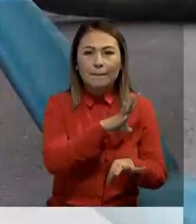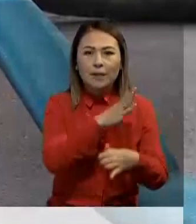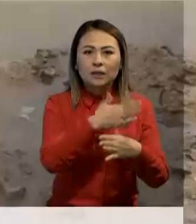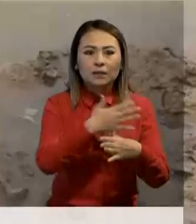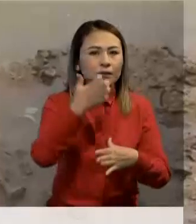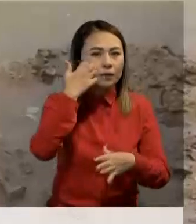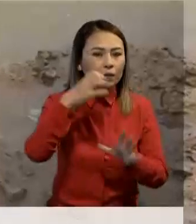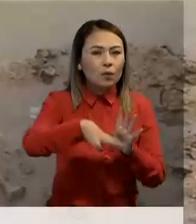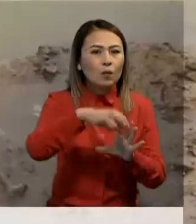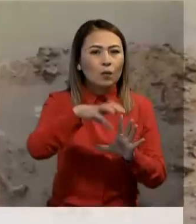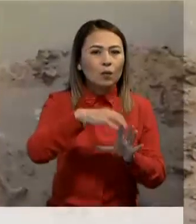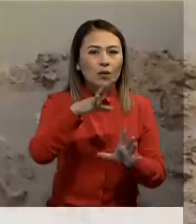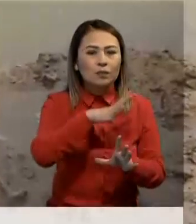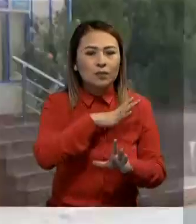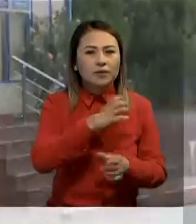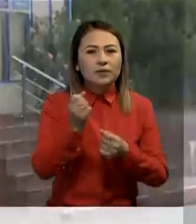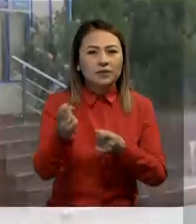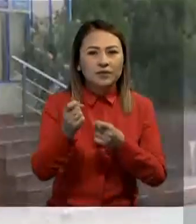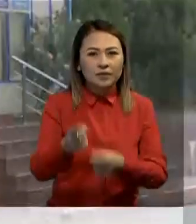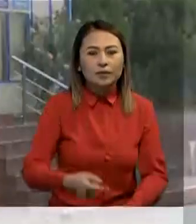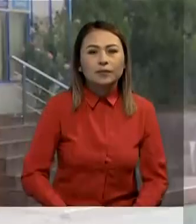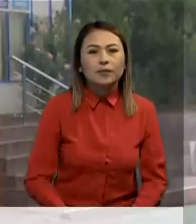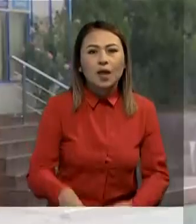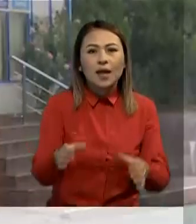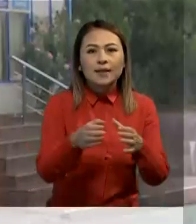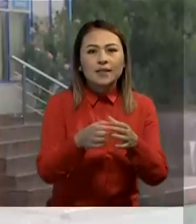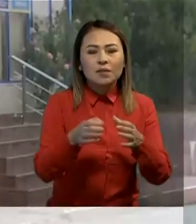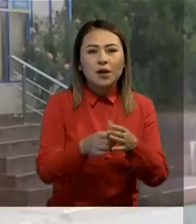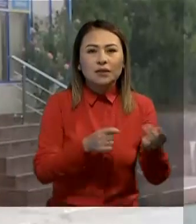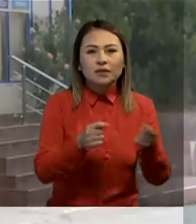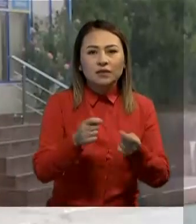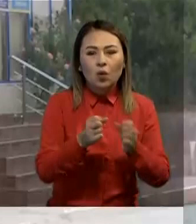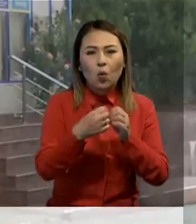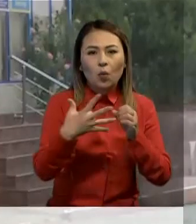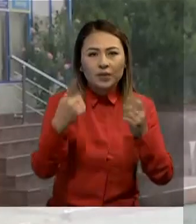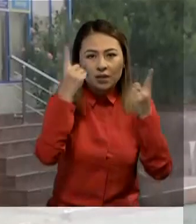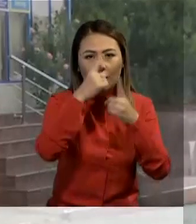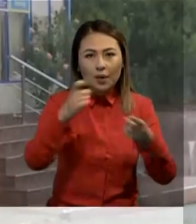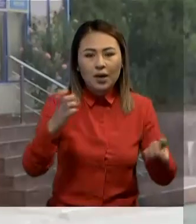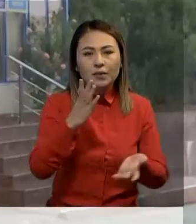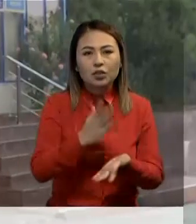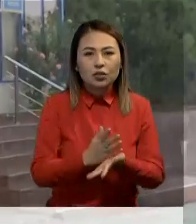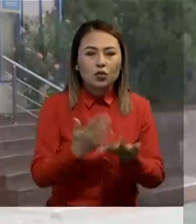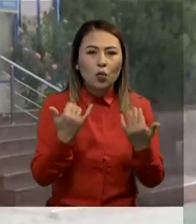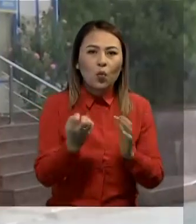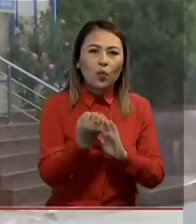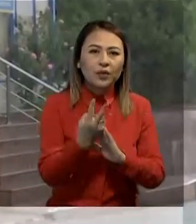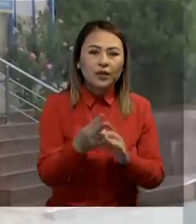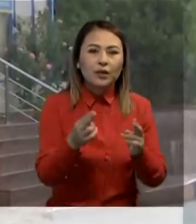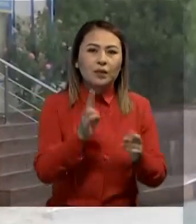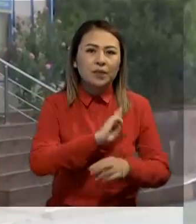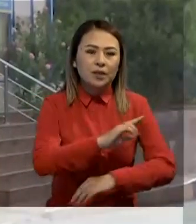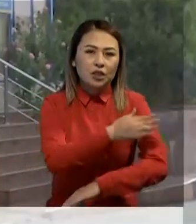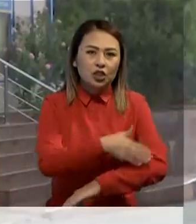көмегімен 336 текше метр су сыртқа шығарылды. Департаменттің дағдарыс жағдайлар орталығына 15 хабарлама түсті. Оның 12 мекенжайы бойынша